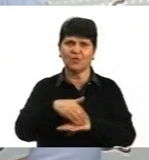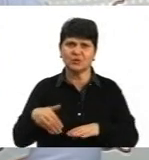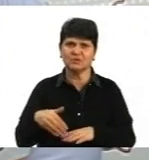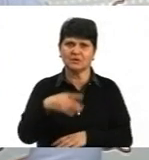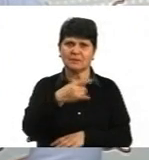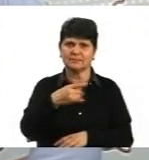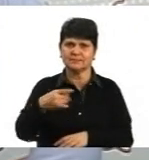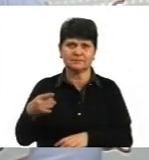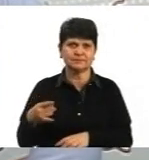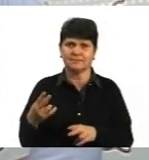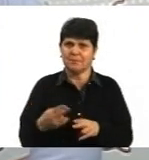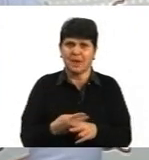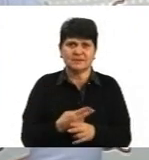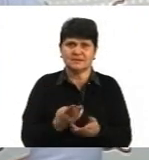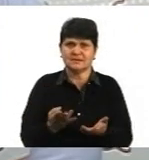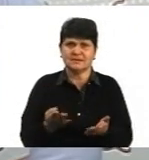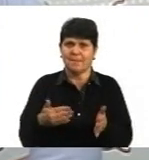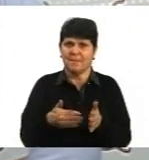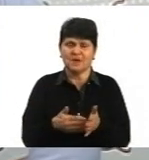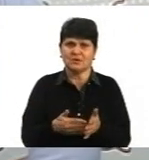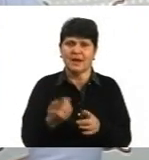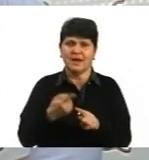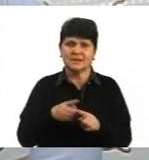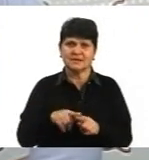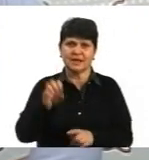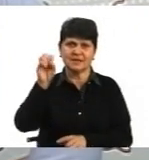даний момент цей світлофорний об'єкт має